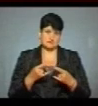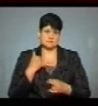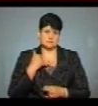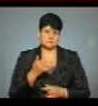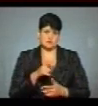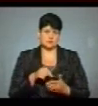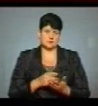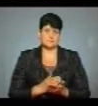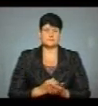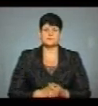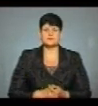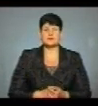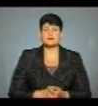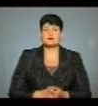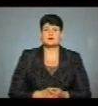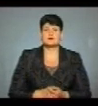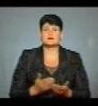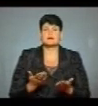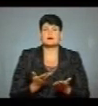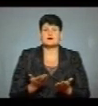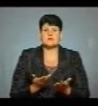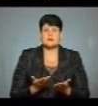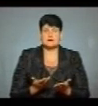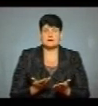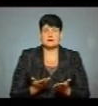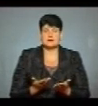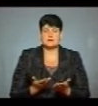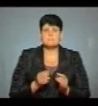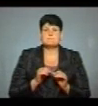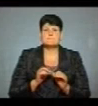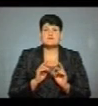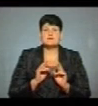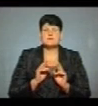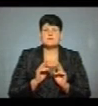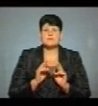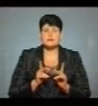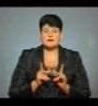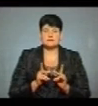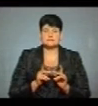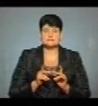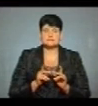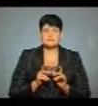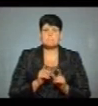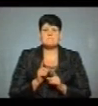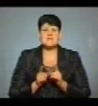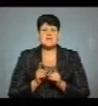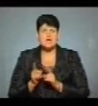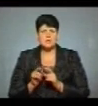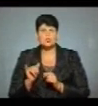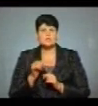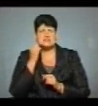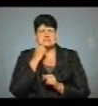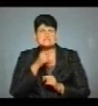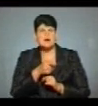телефонуйте. Я запитаю про те, яка, власне, механізм, так, що саме міняють, куди старі